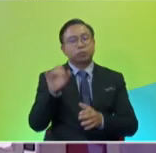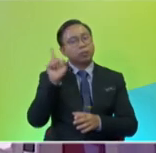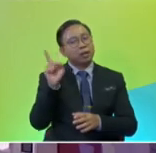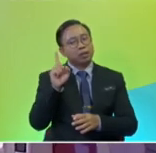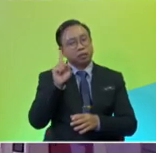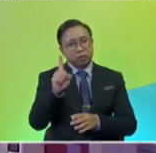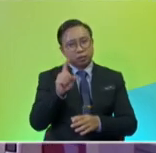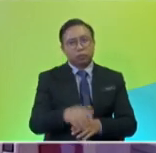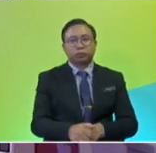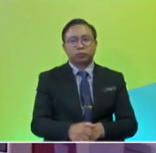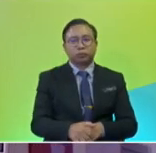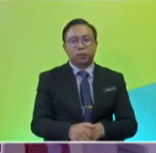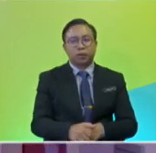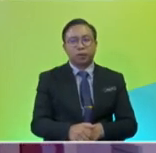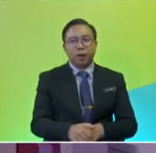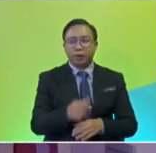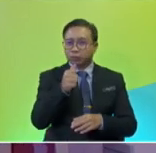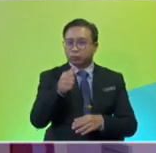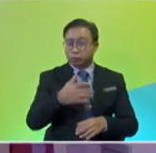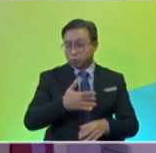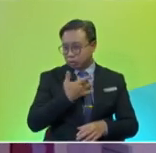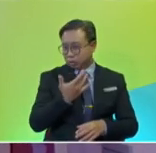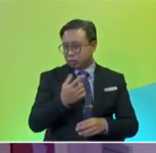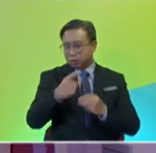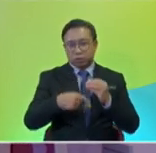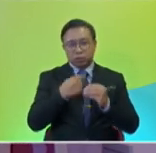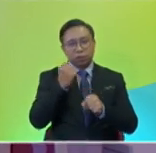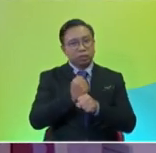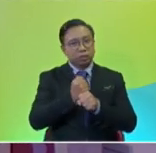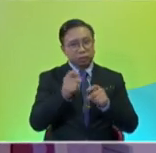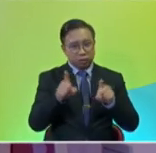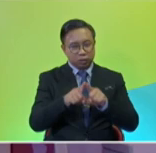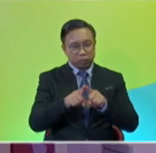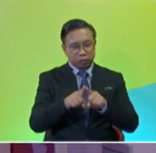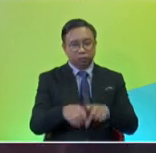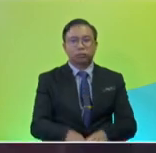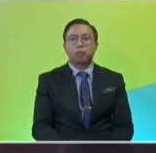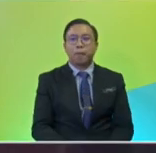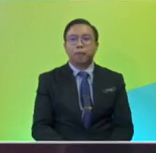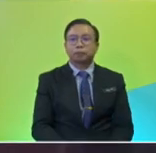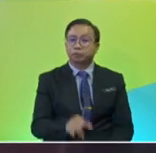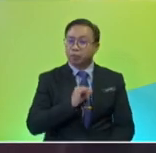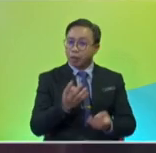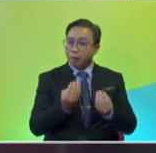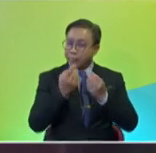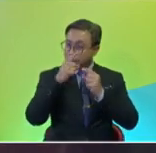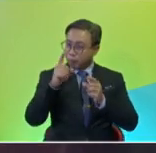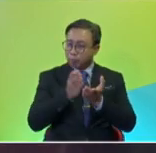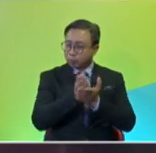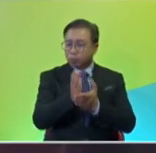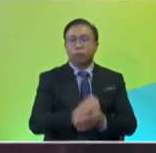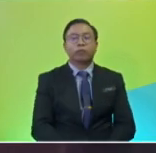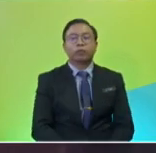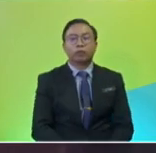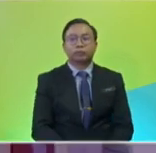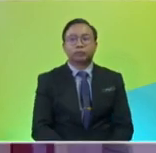satu sepatutnya kamu akan berasa apabila bekerjasama dalam keluarga? Cikgu nak saya jawab terus ke semua? Boleh cikgu. Perasaan